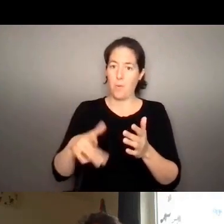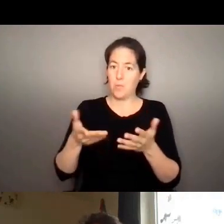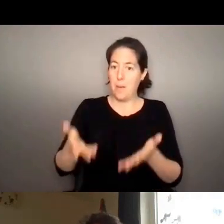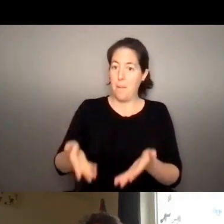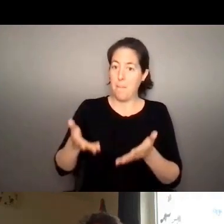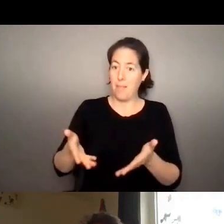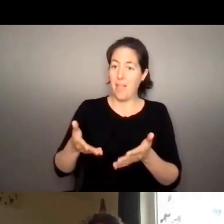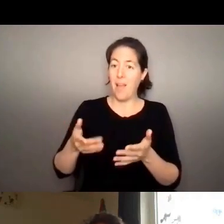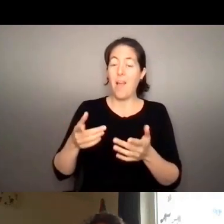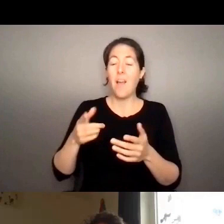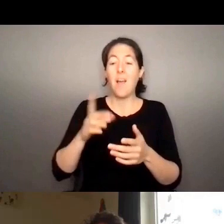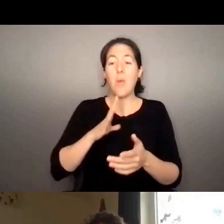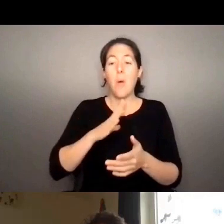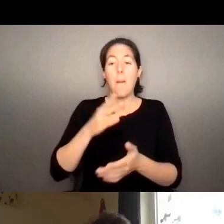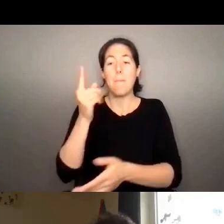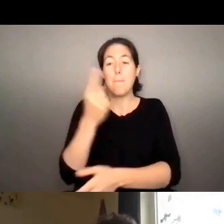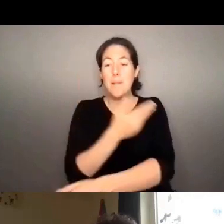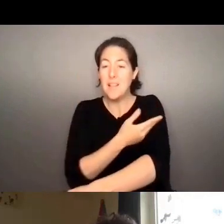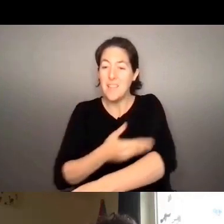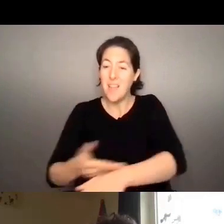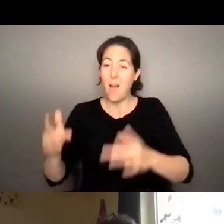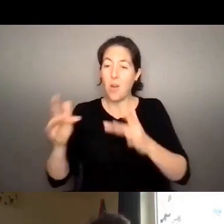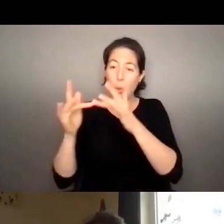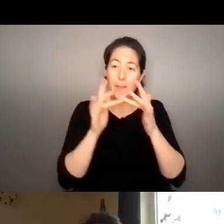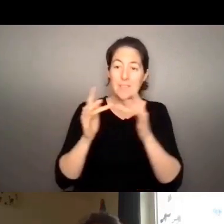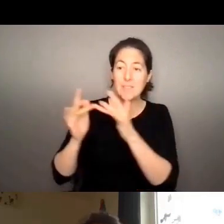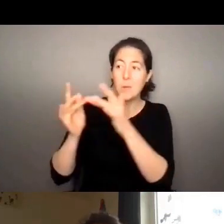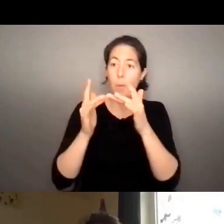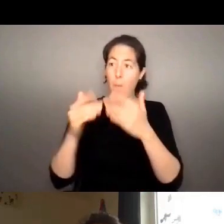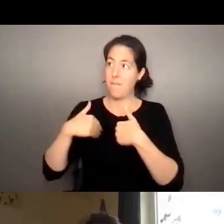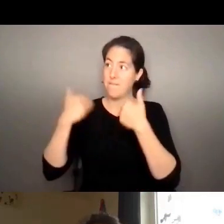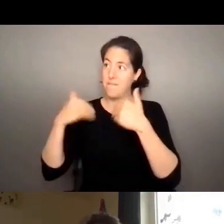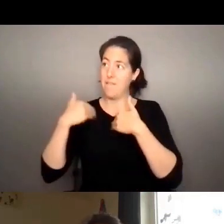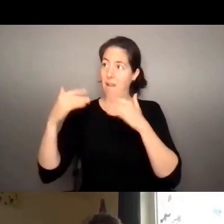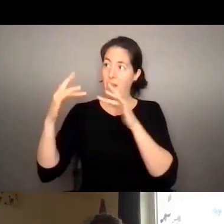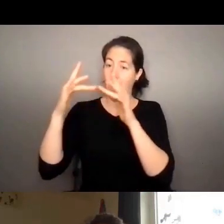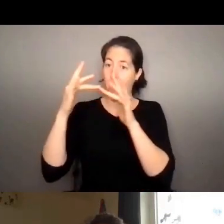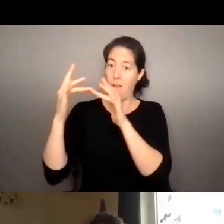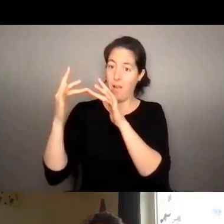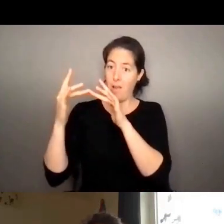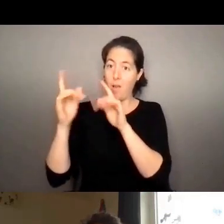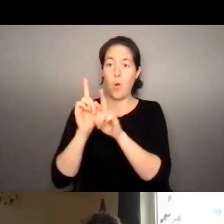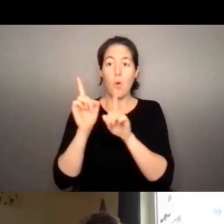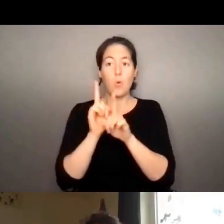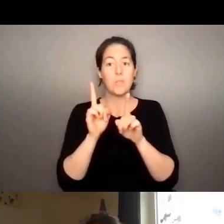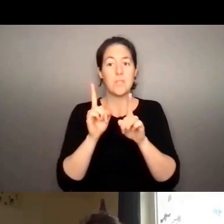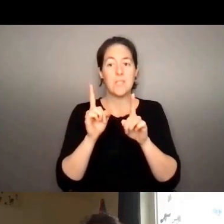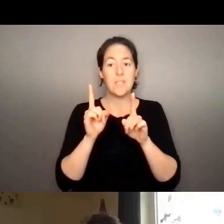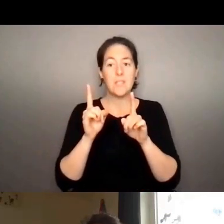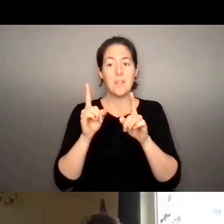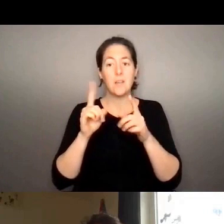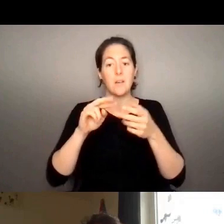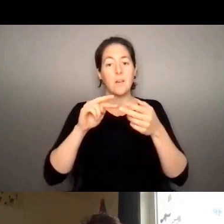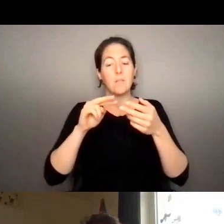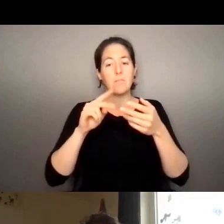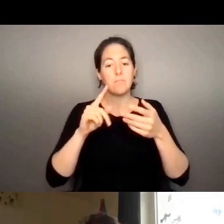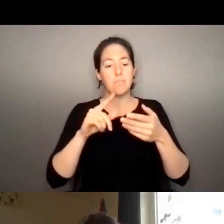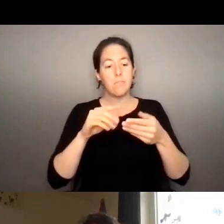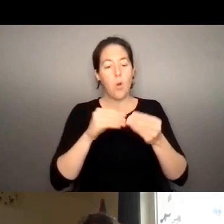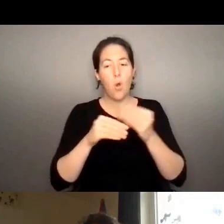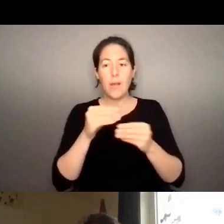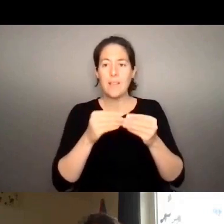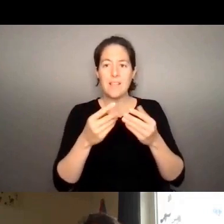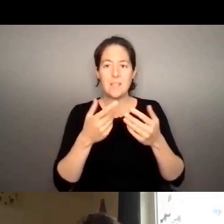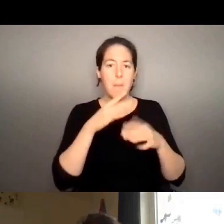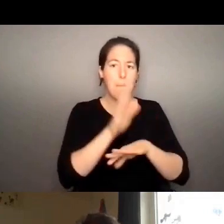ou de connexion entre les organismes vivants, mais aussi des assembleurs des organismes inertes